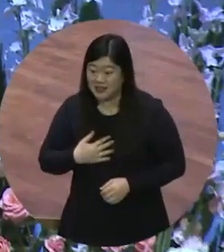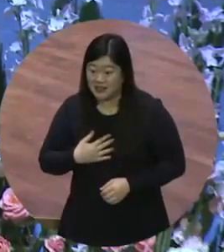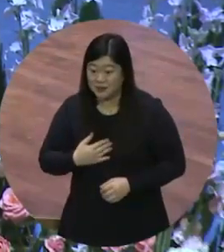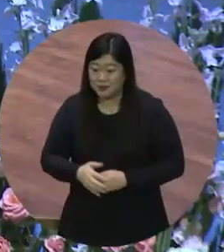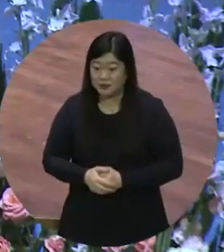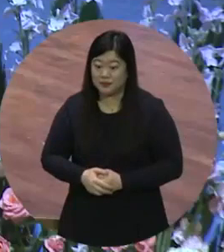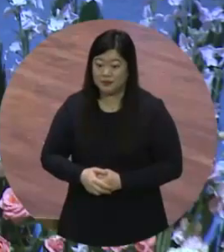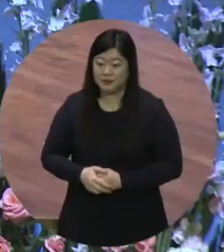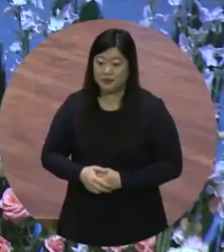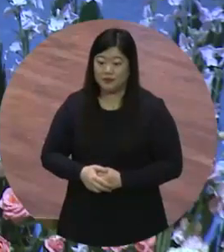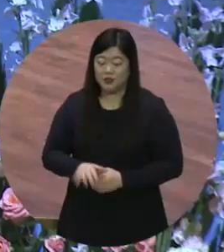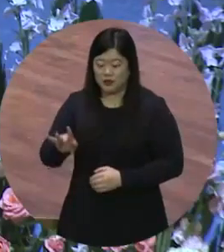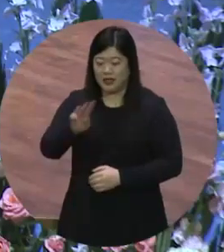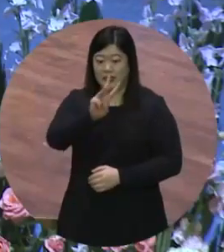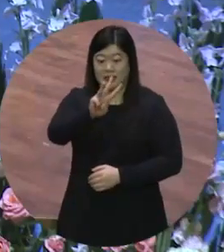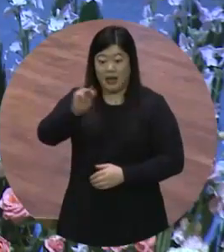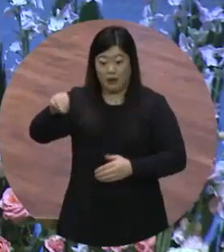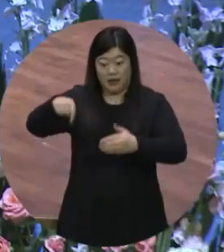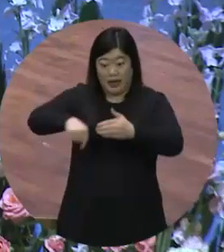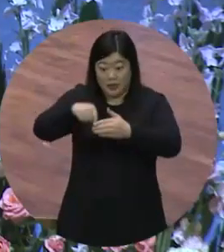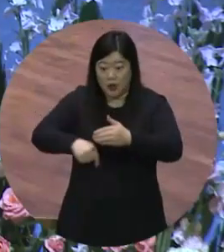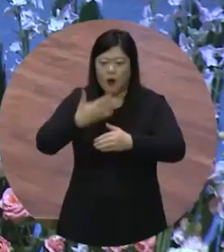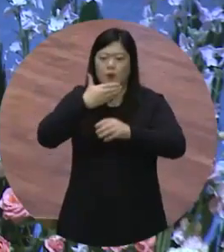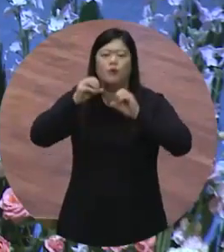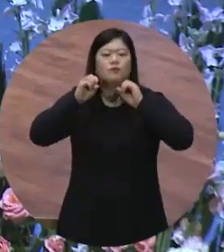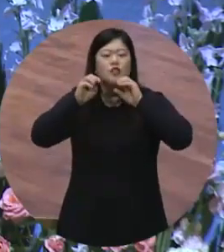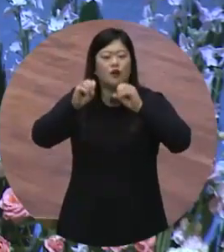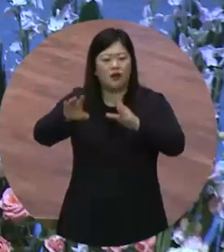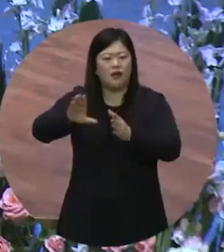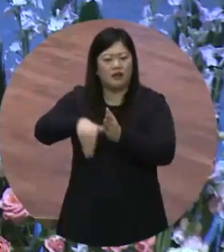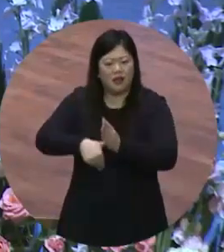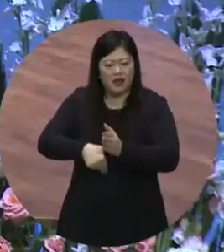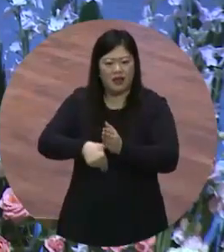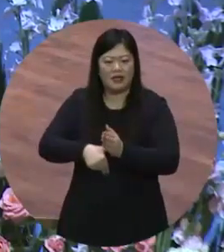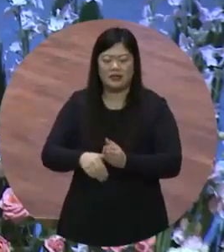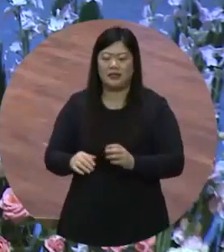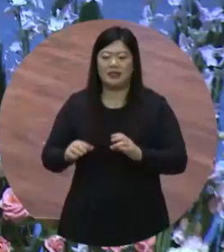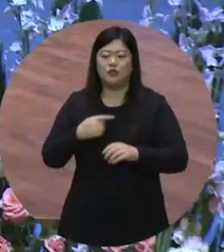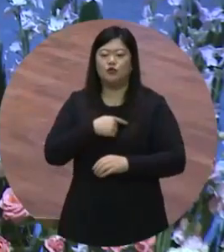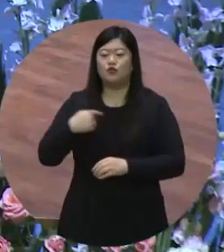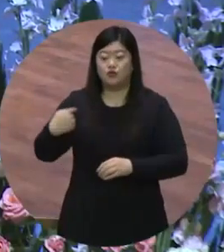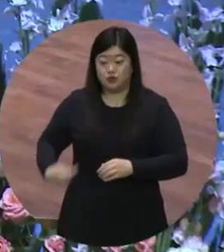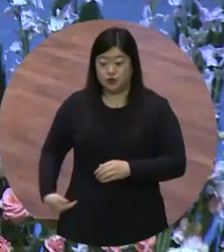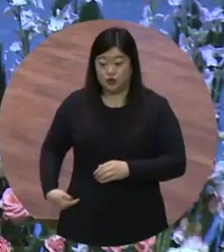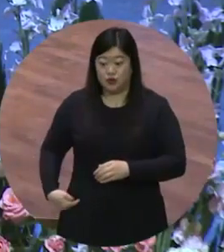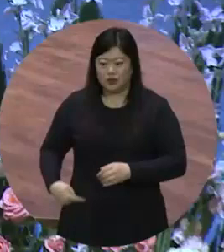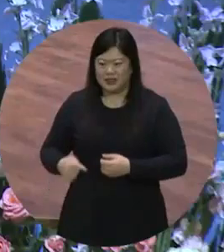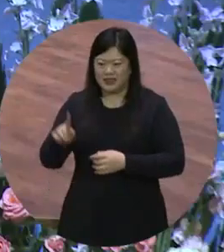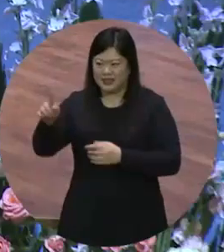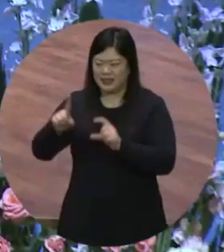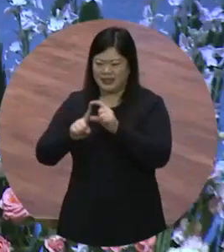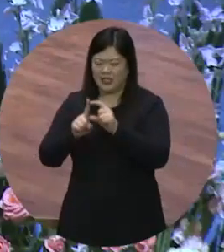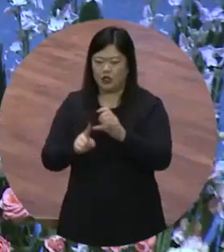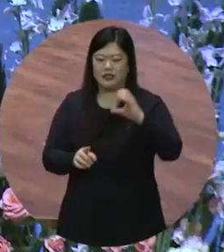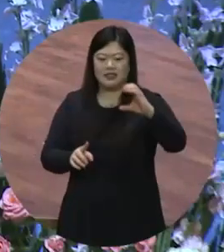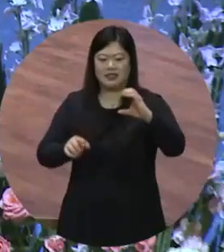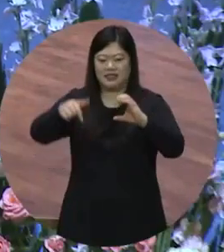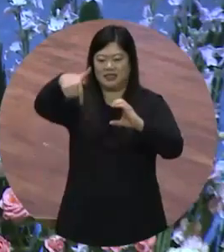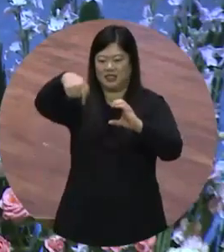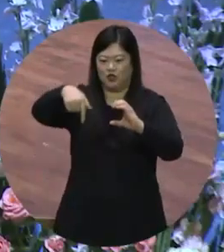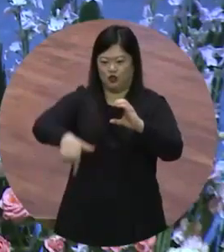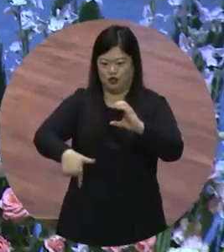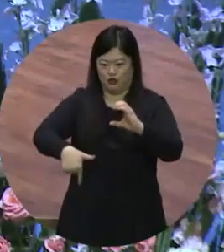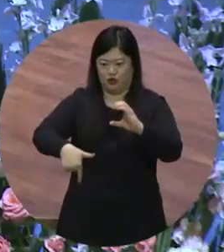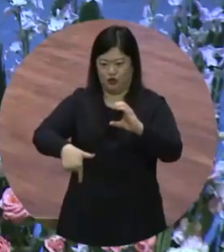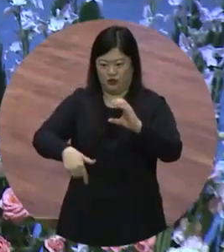우리 지금 여운교회를 위해서 기도하세요. 지금 시국에 중국에 있는 여운교회를 위해서 기도했어요. 어디 있다고